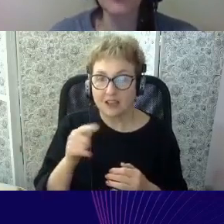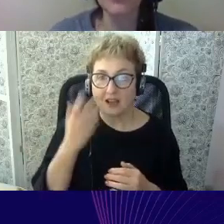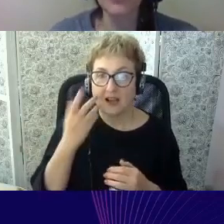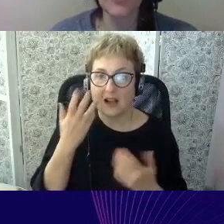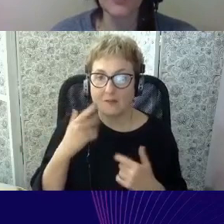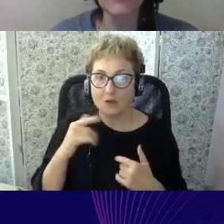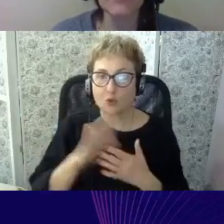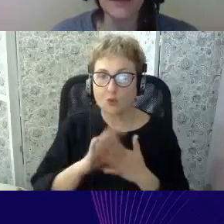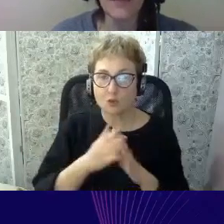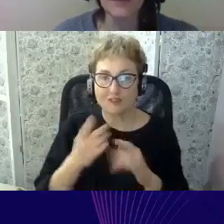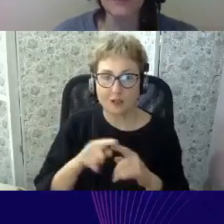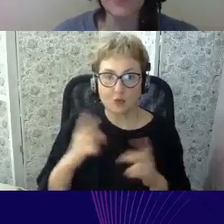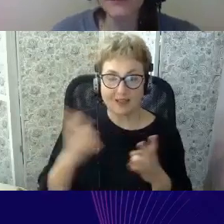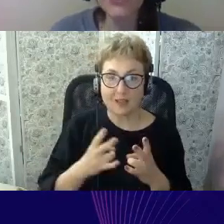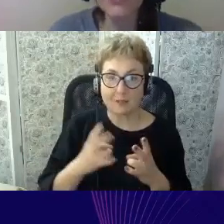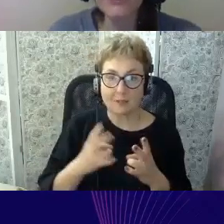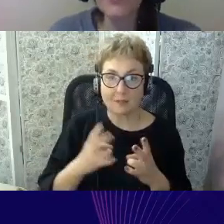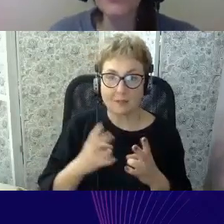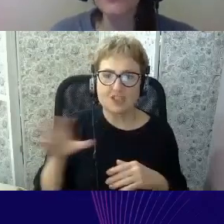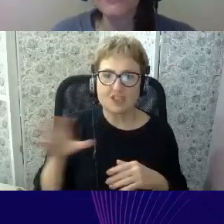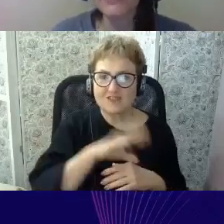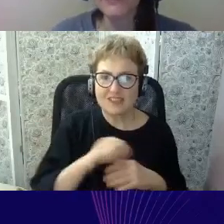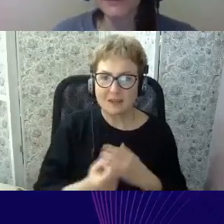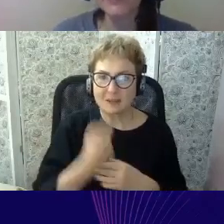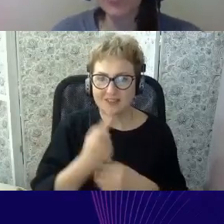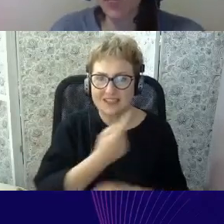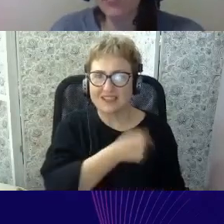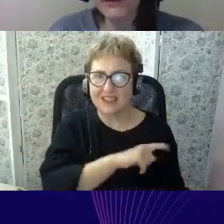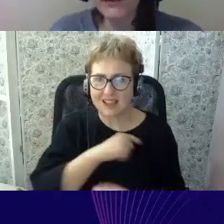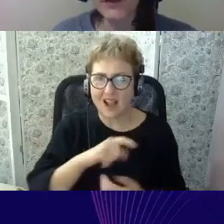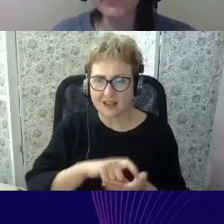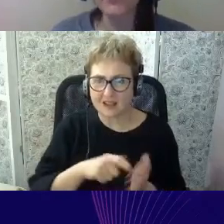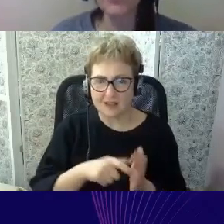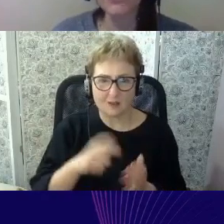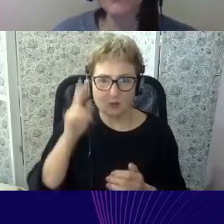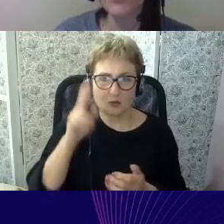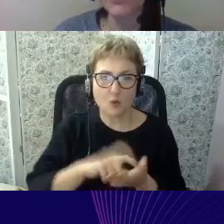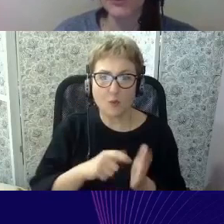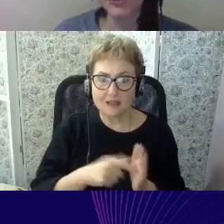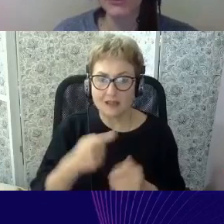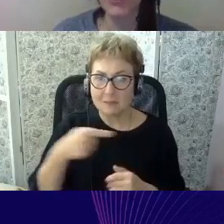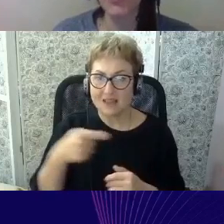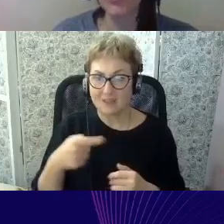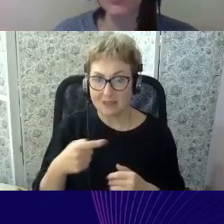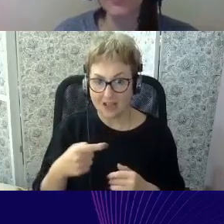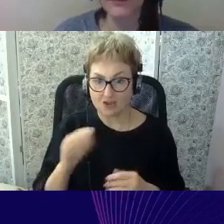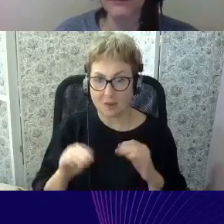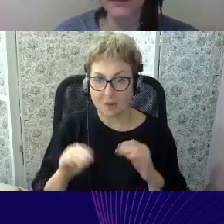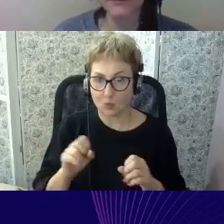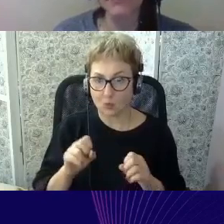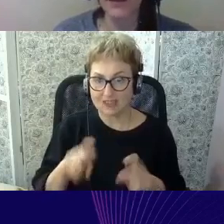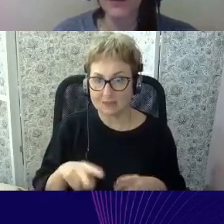комфортных условий, которые необходимы. Практически везде появились санитарные комнаты, ну, например, на первом этаже, да,